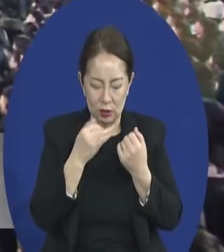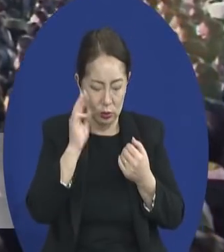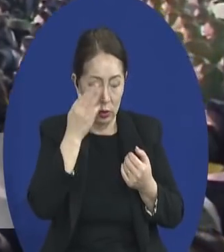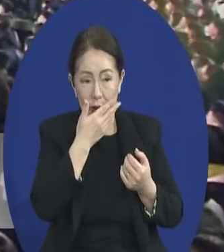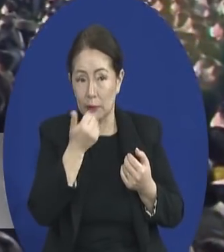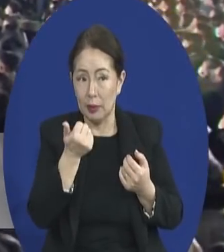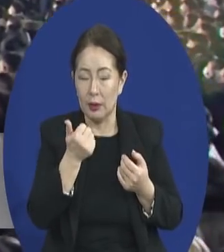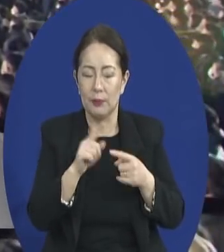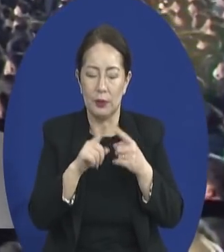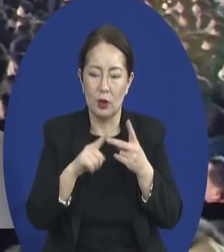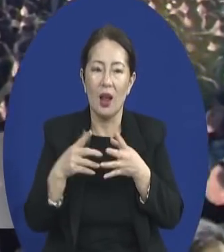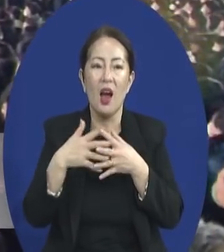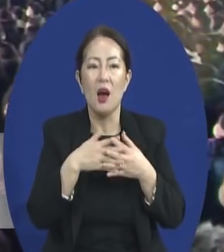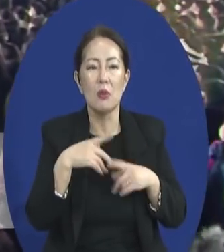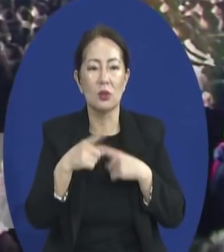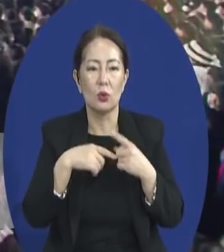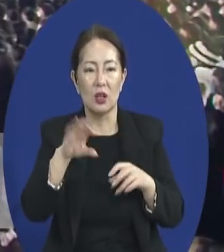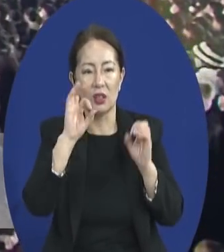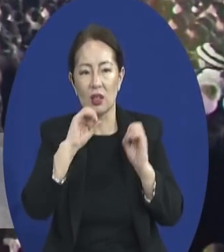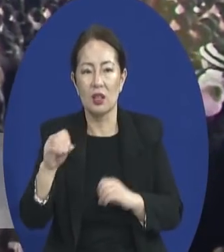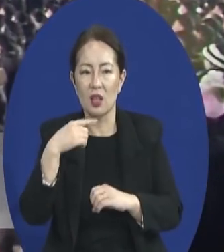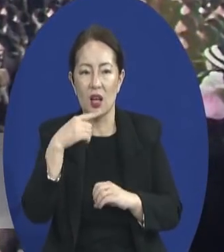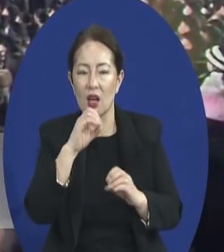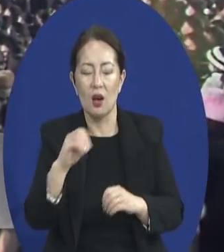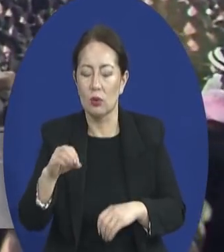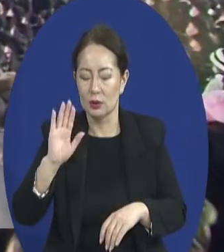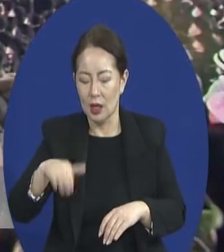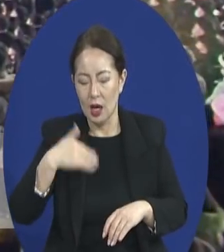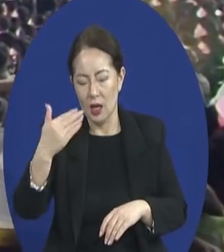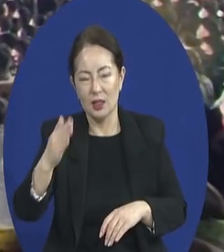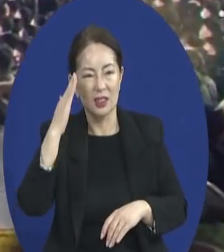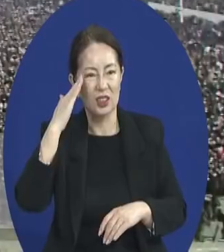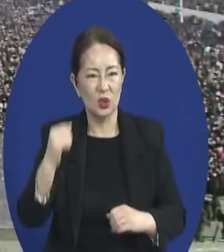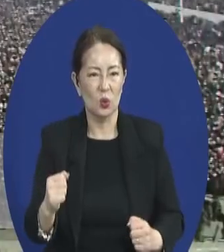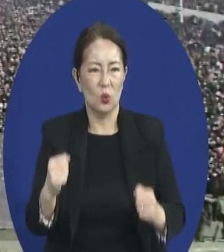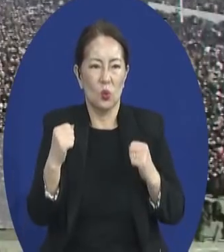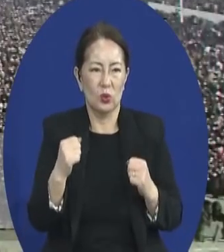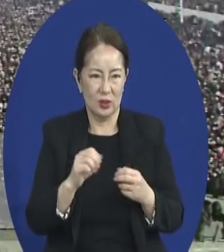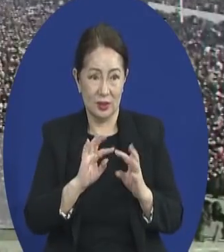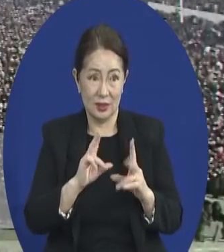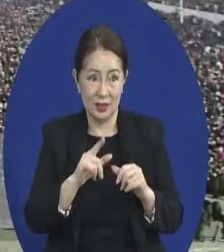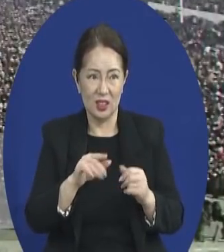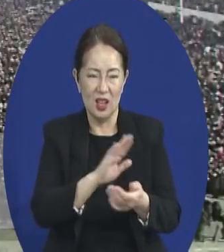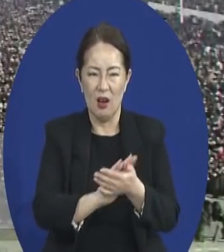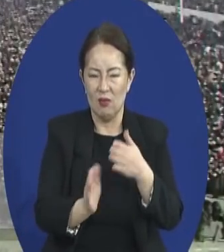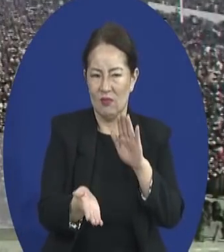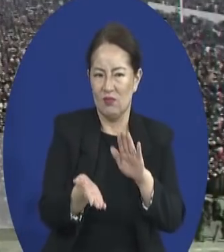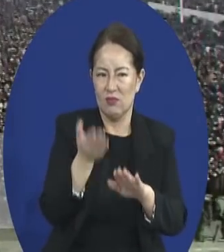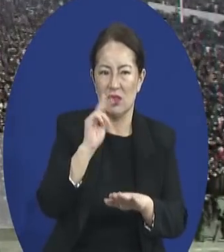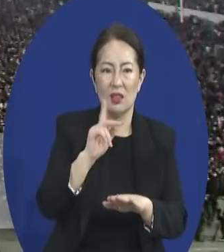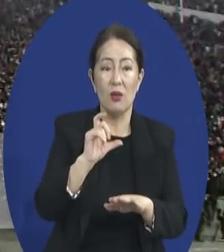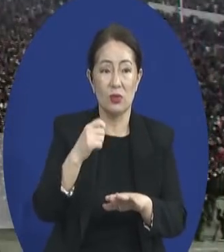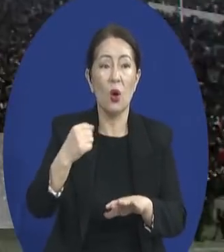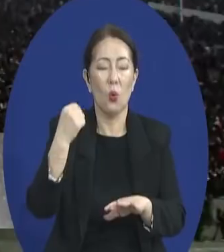Америк нэгдсэн улсын талаар огтхон ч дурдаагүй бөгөөд цаашаад цэргийн хүчээ сайжруулахын тулд хүчирхэг орчин үеийн зэвсгийн системийг үйлдвэрлэхийг тушааж